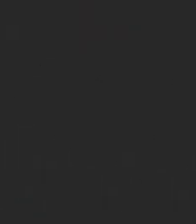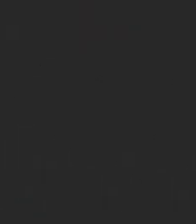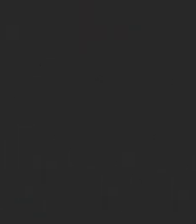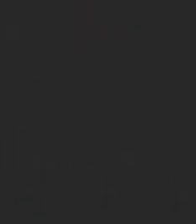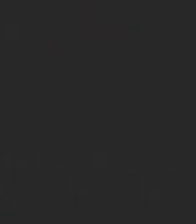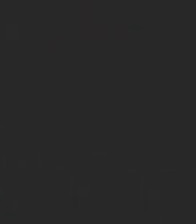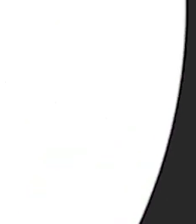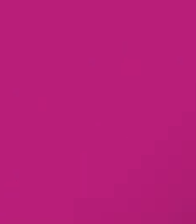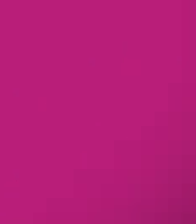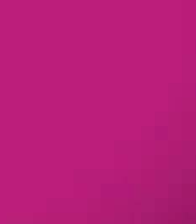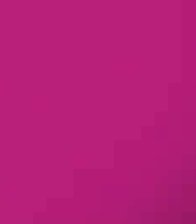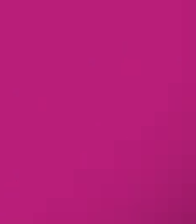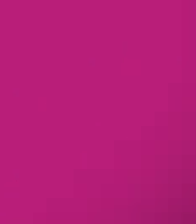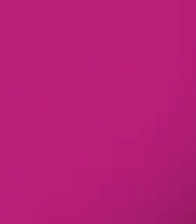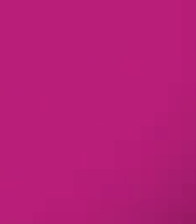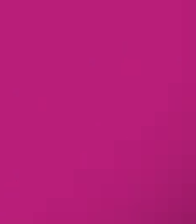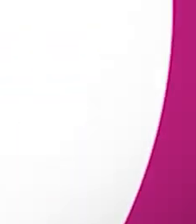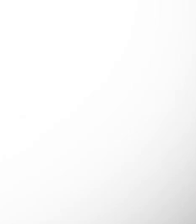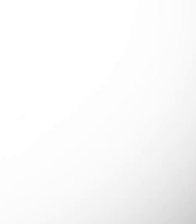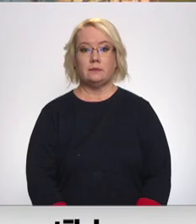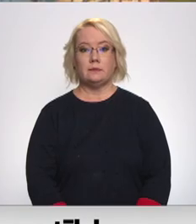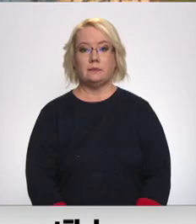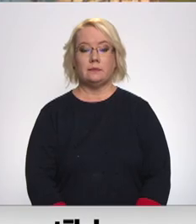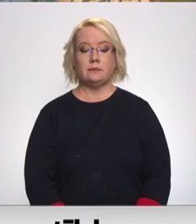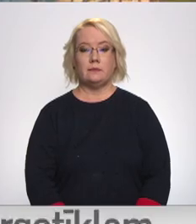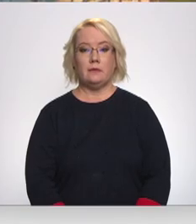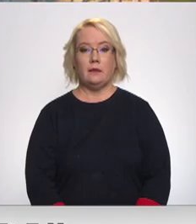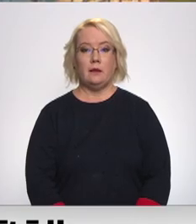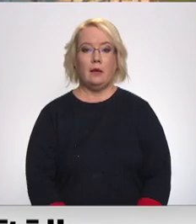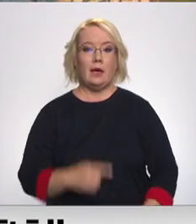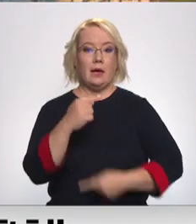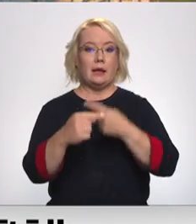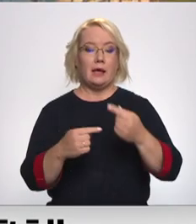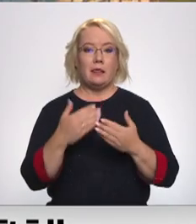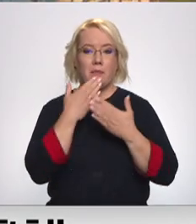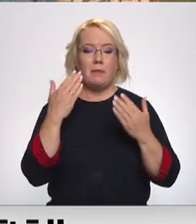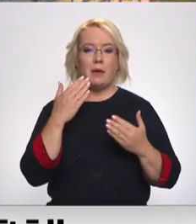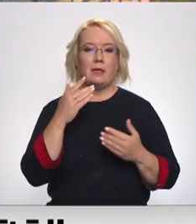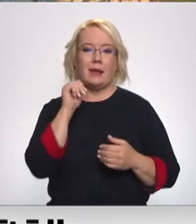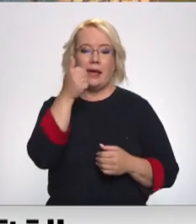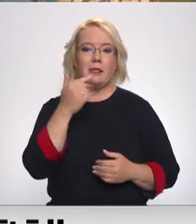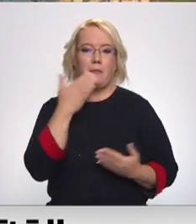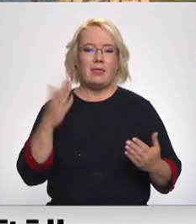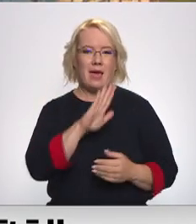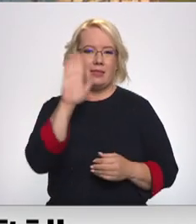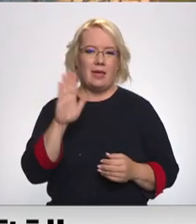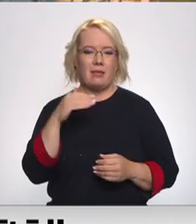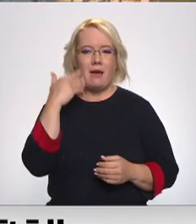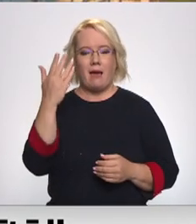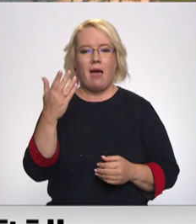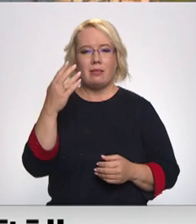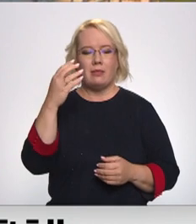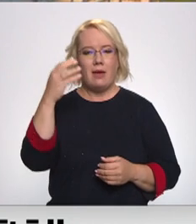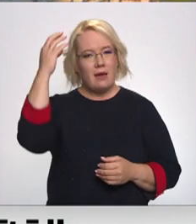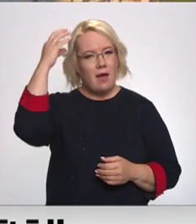Re, viss ēters ir te! Rit pēdējā diena pirms Lielbritānijas karalienes Elizabetes